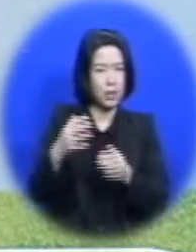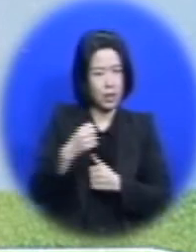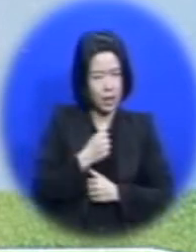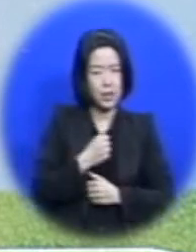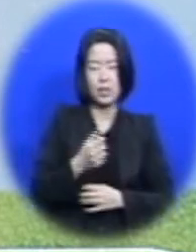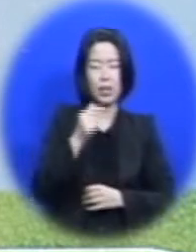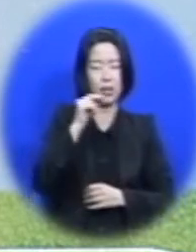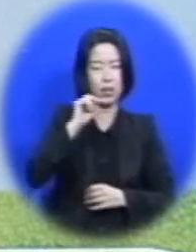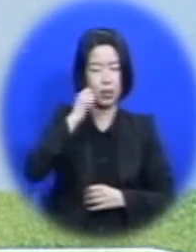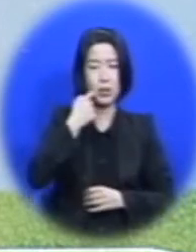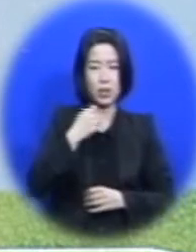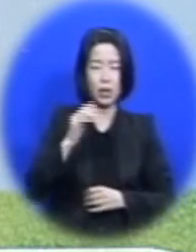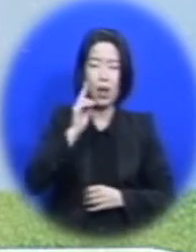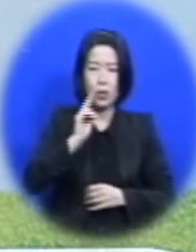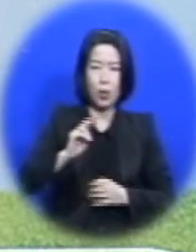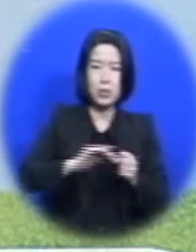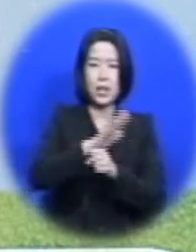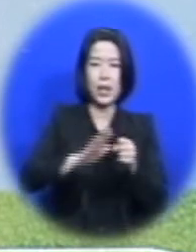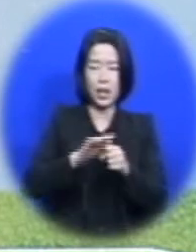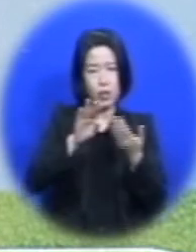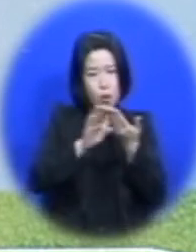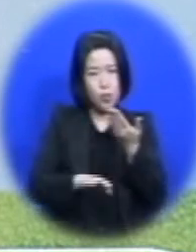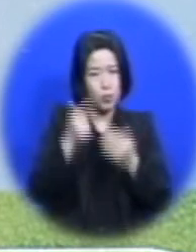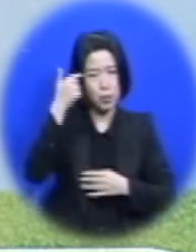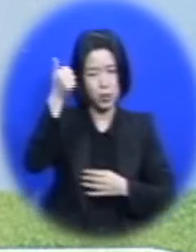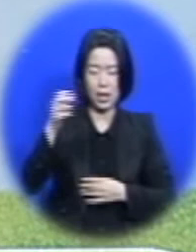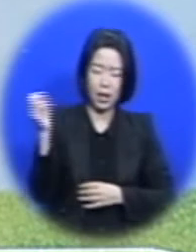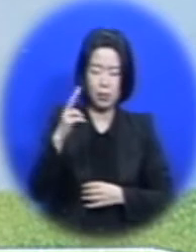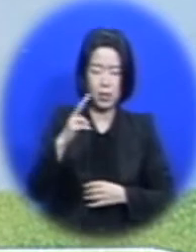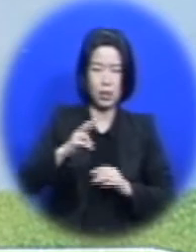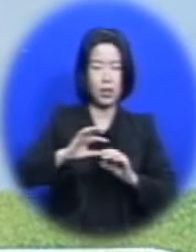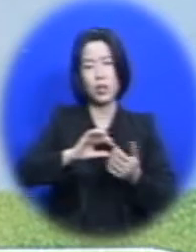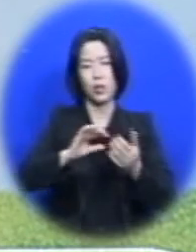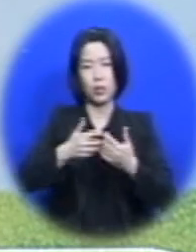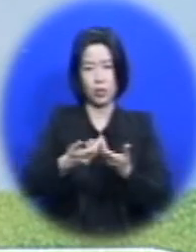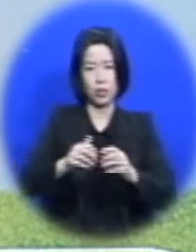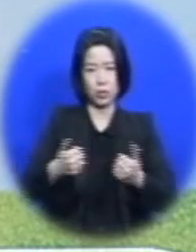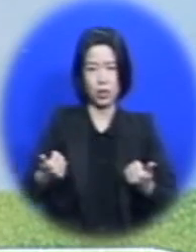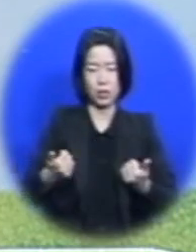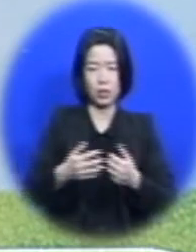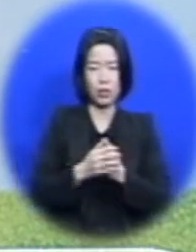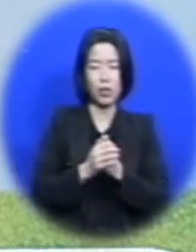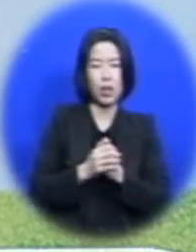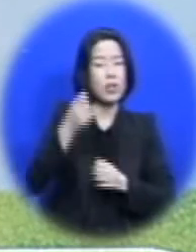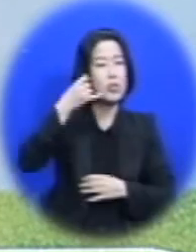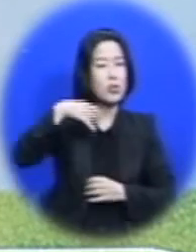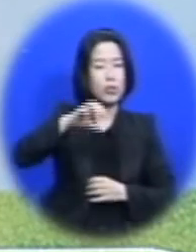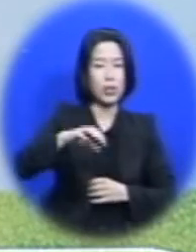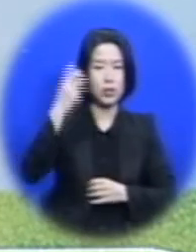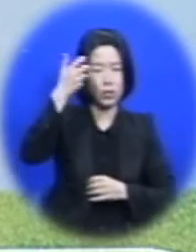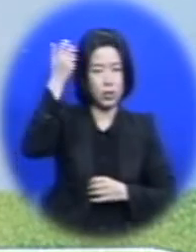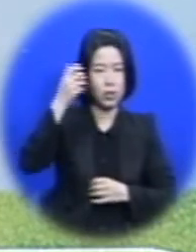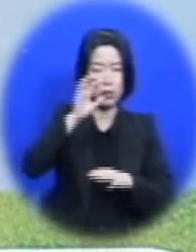너무나 사랑하는 후배 목사님이 갑자기 세상을 떠났어요 중국에서 영성 훈련을 잘 마치고 대단한